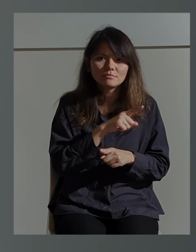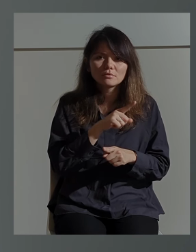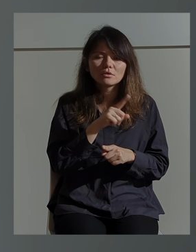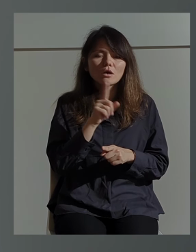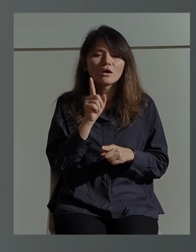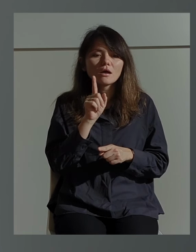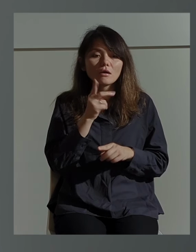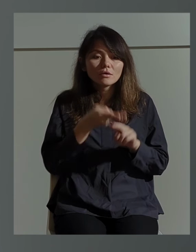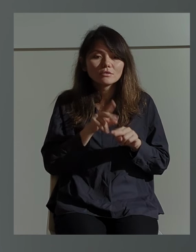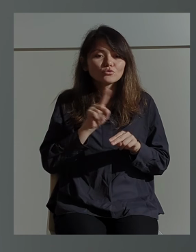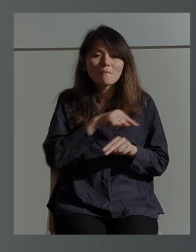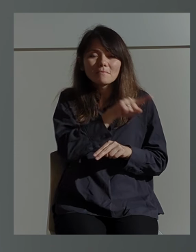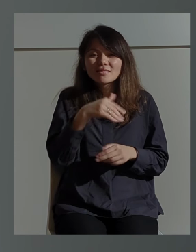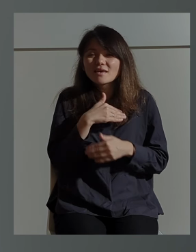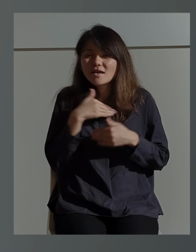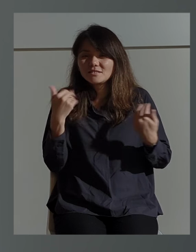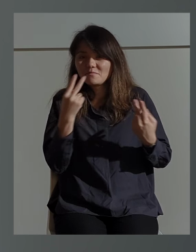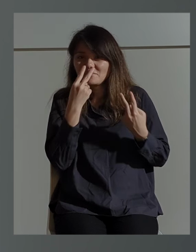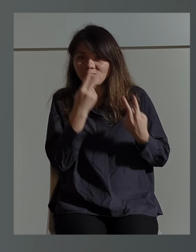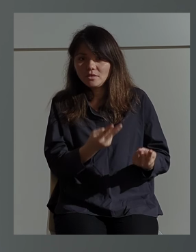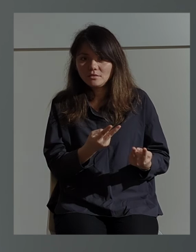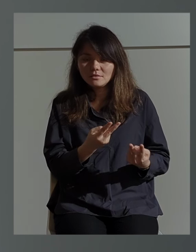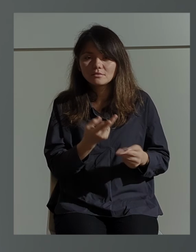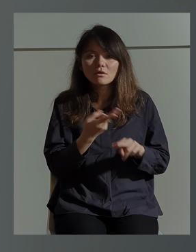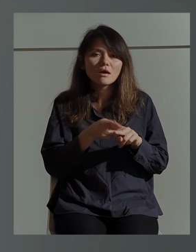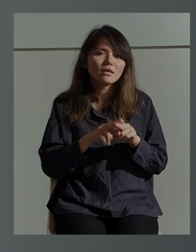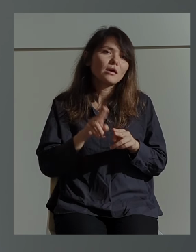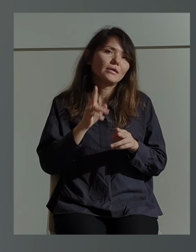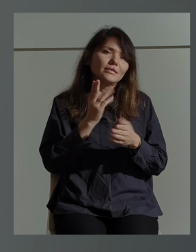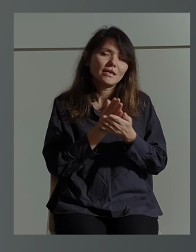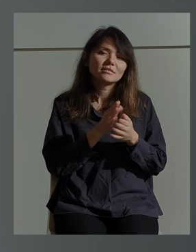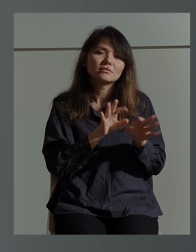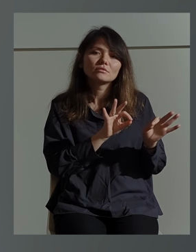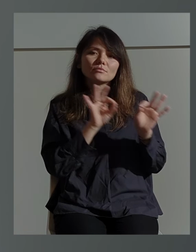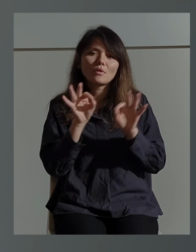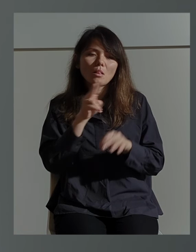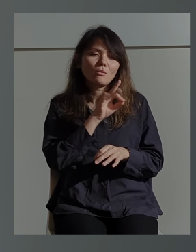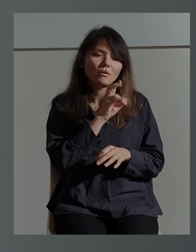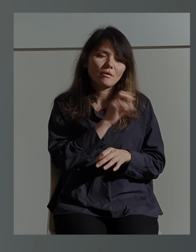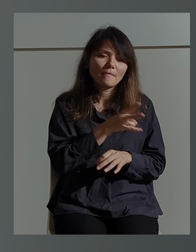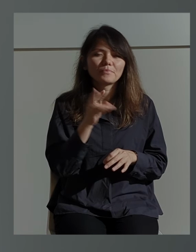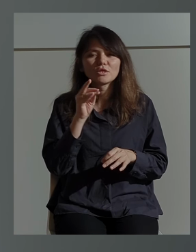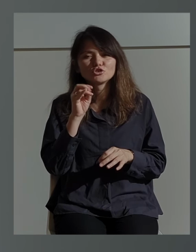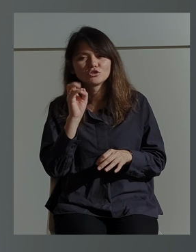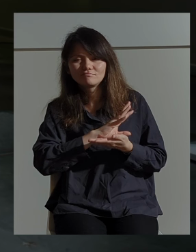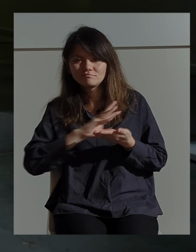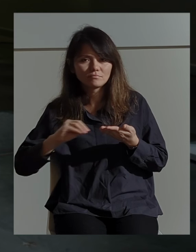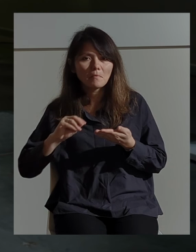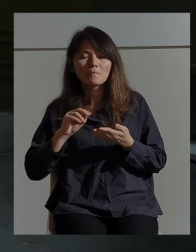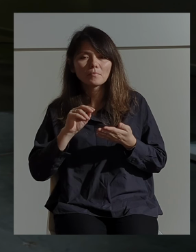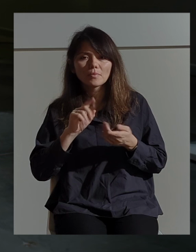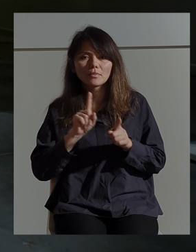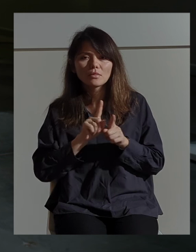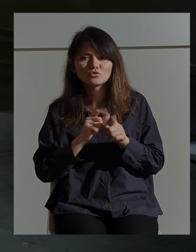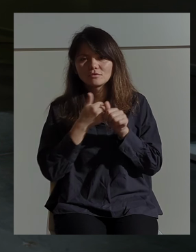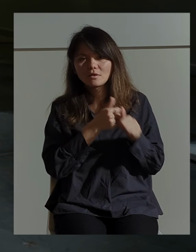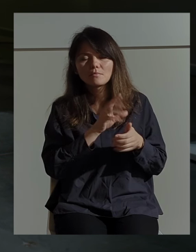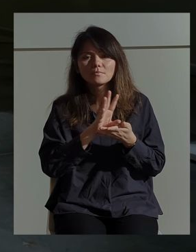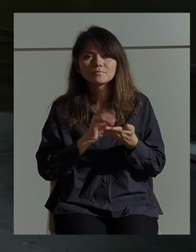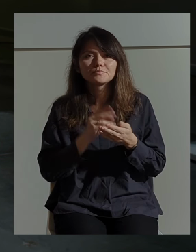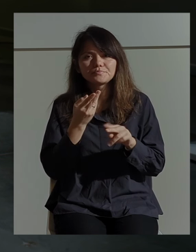хотим видеть а классический пример жижка который он приводит вслед за лакам что есть такой сно